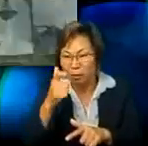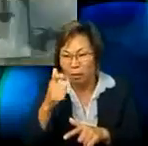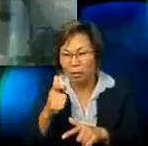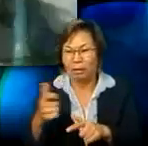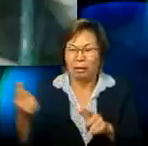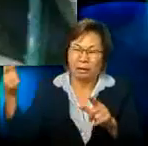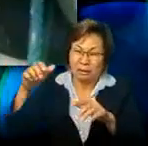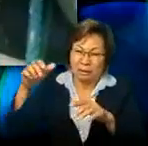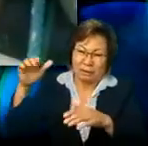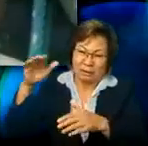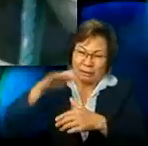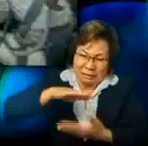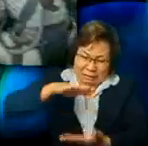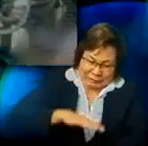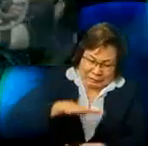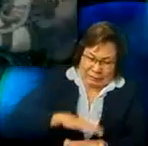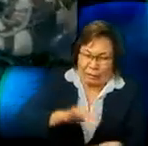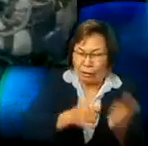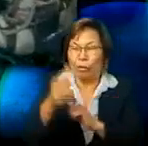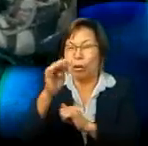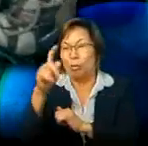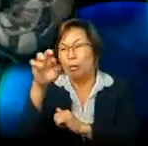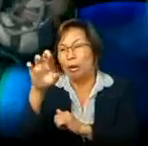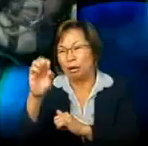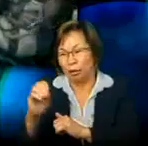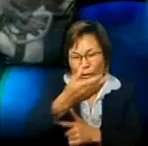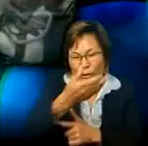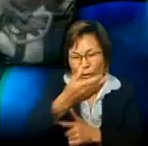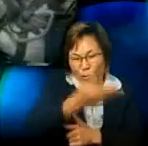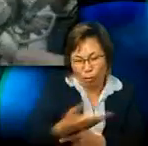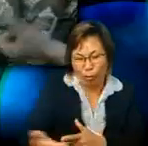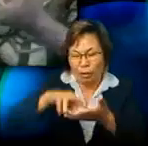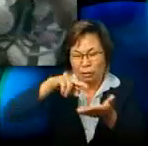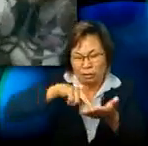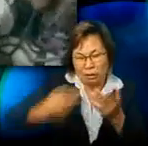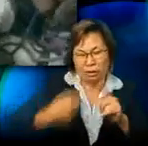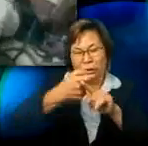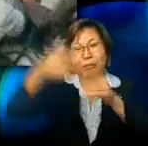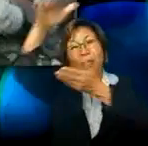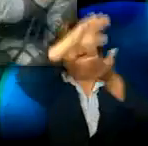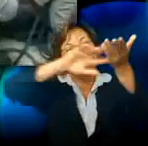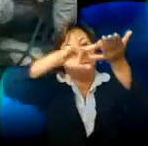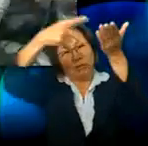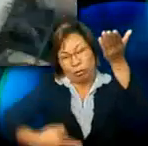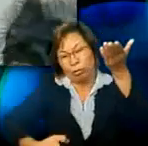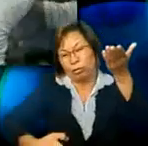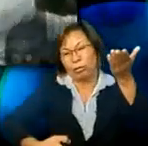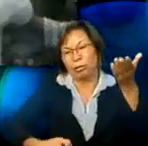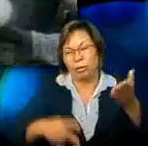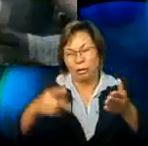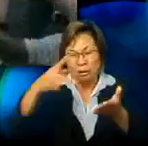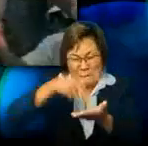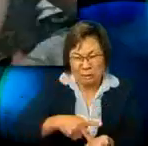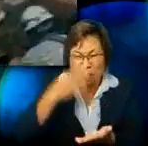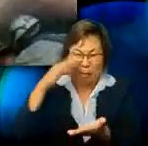akibat kesan hentakan yang sangat kuat oleh meteor atau apa saja benda yang jatuh dari angkasa luar. Kesannya jauh lebih